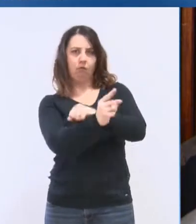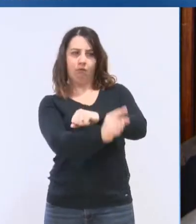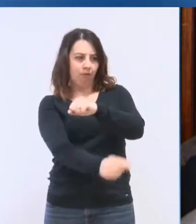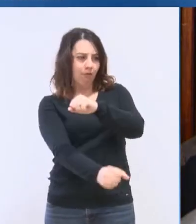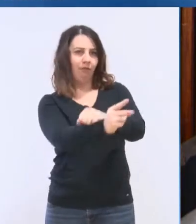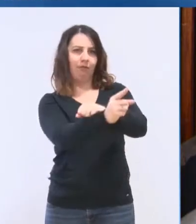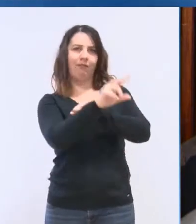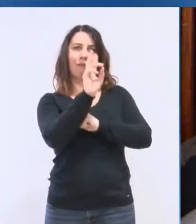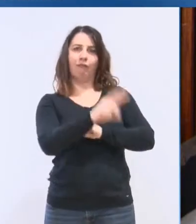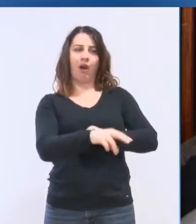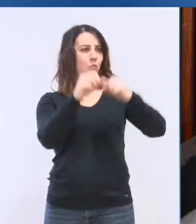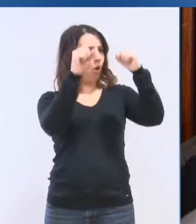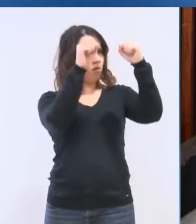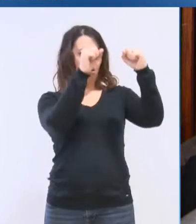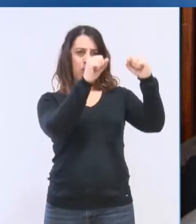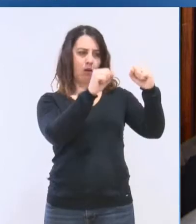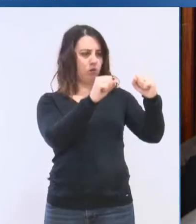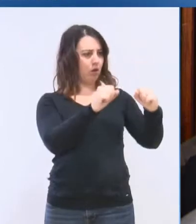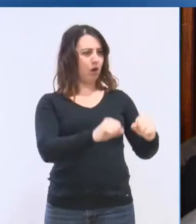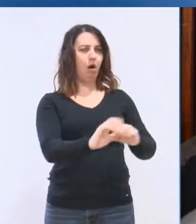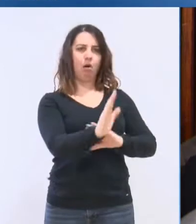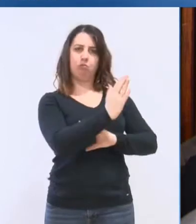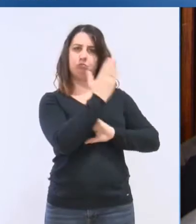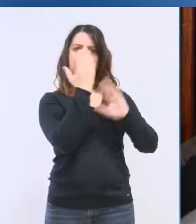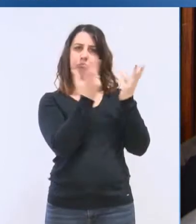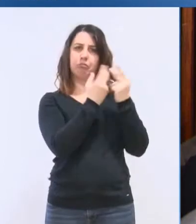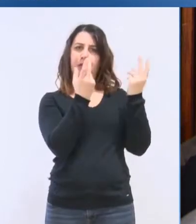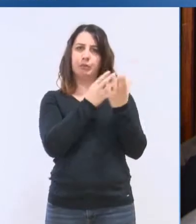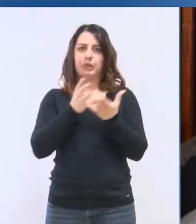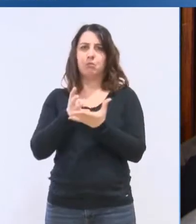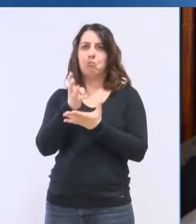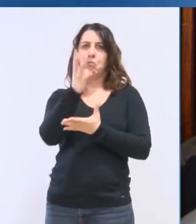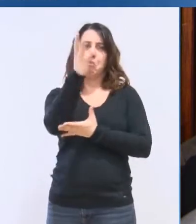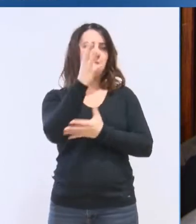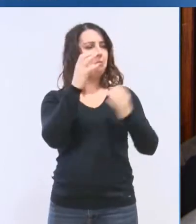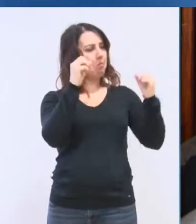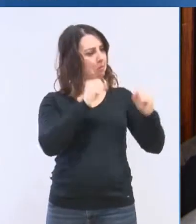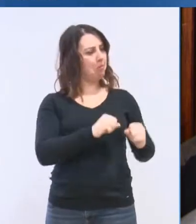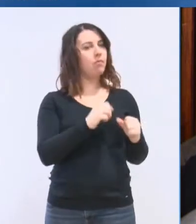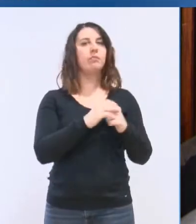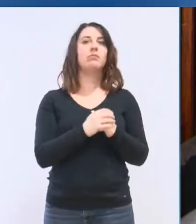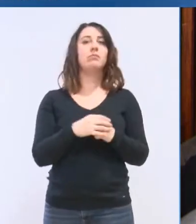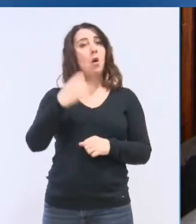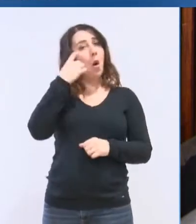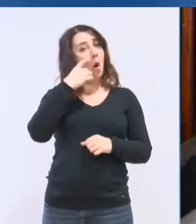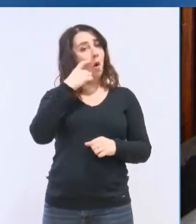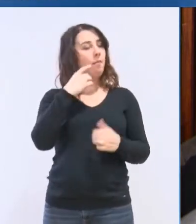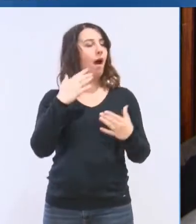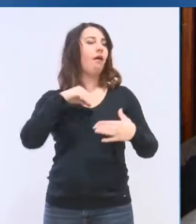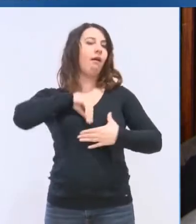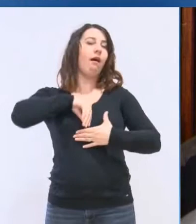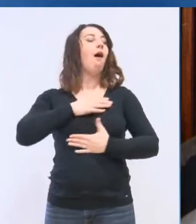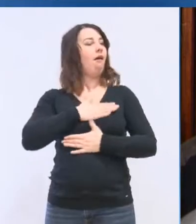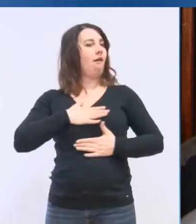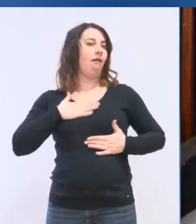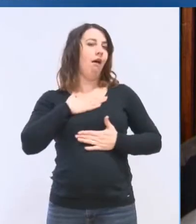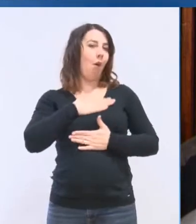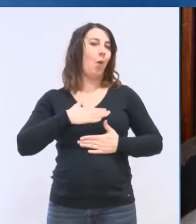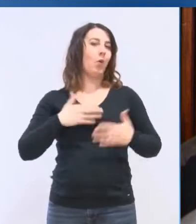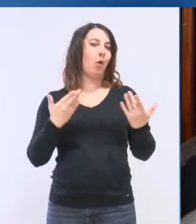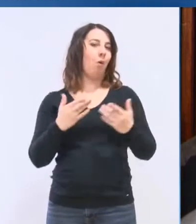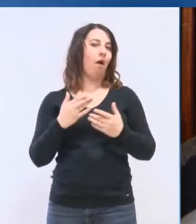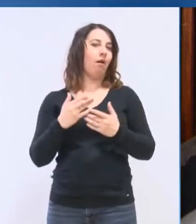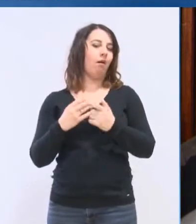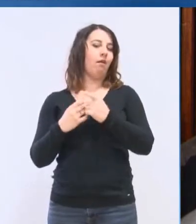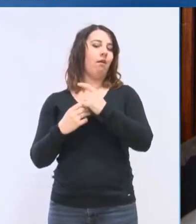je partage en grande partie les orientations que vous développez d'ailleurs dans ce projet. Je constate d'ailleurs avec une certaine satisfaction que vous revenez sur